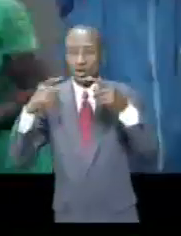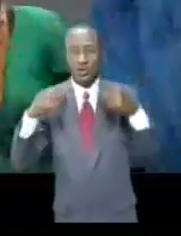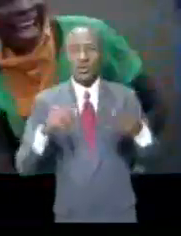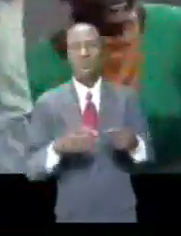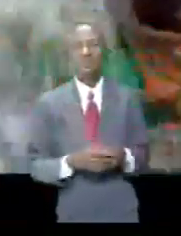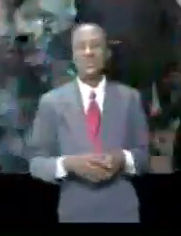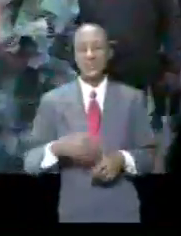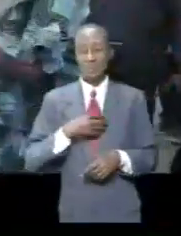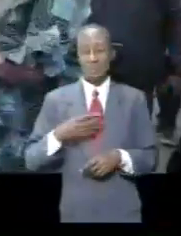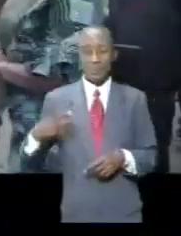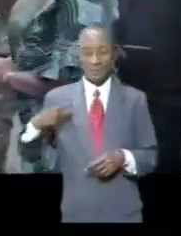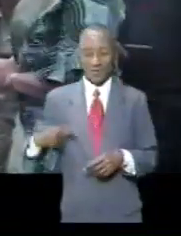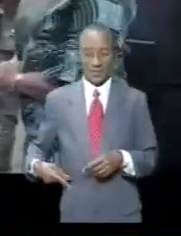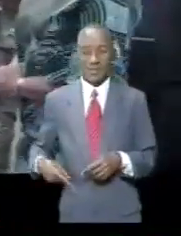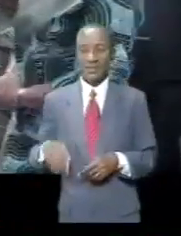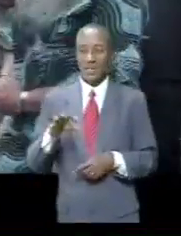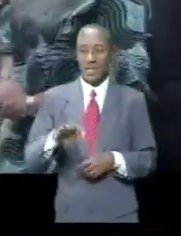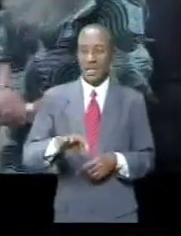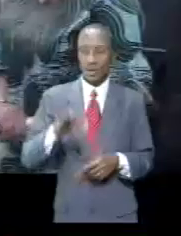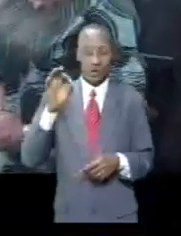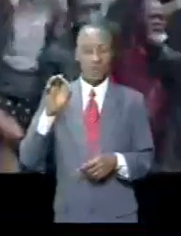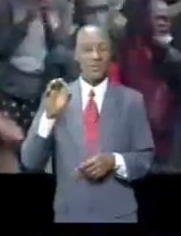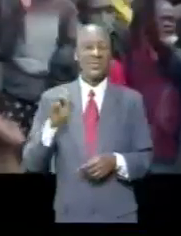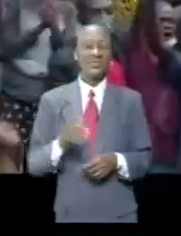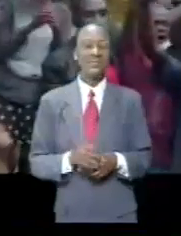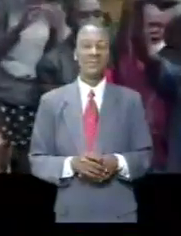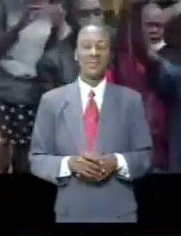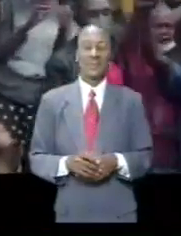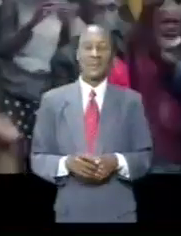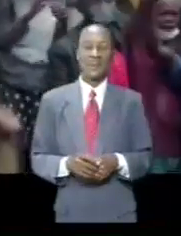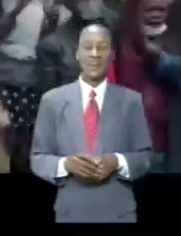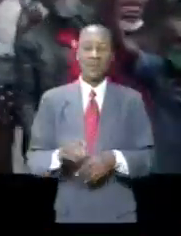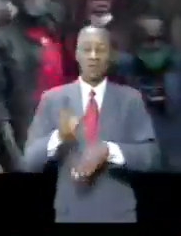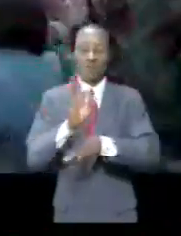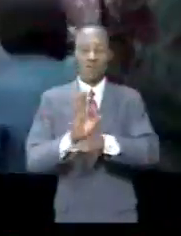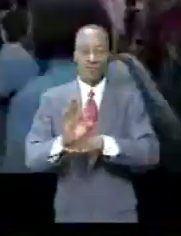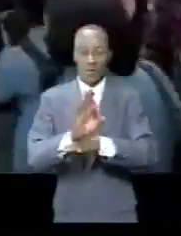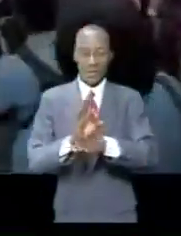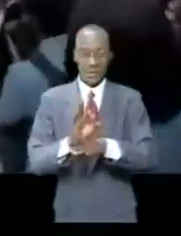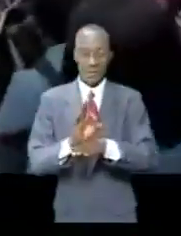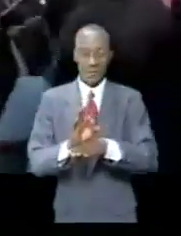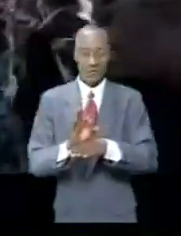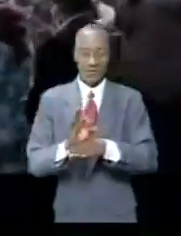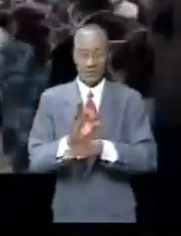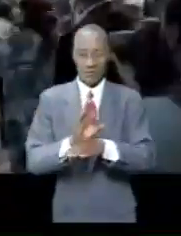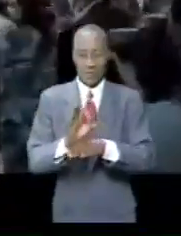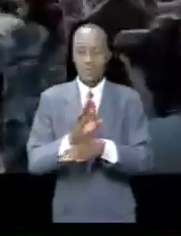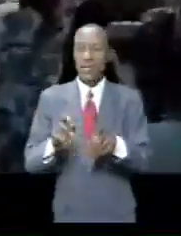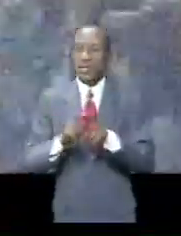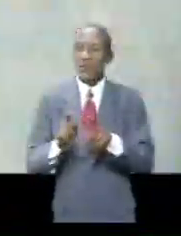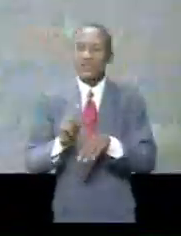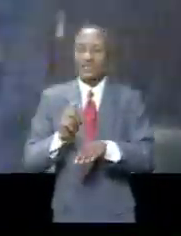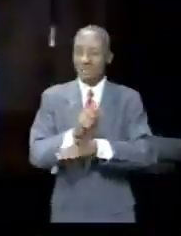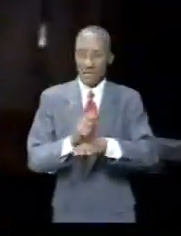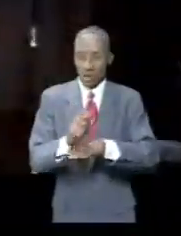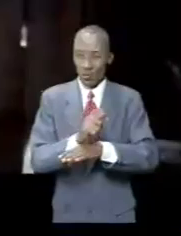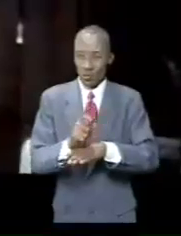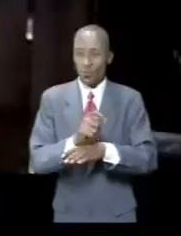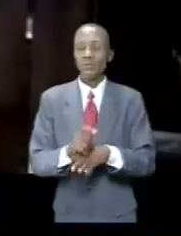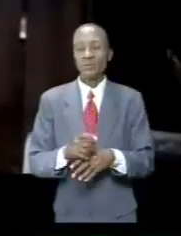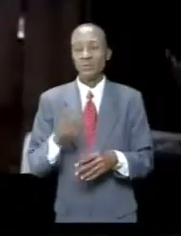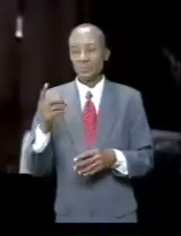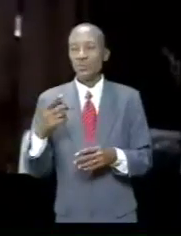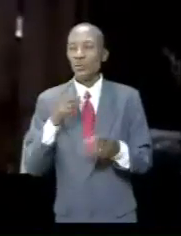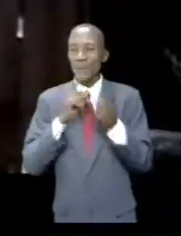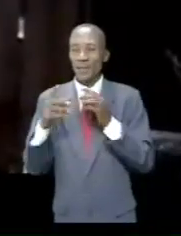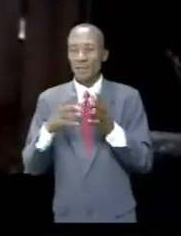a choisi ce jeudi les districts de la Founa et de la Tchao. À Bandal, l'épouse du chef de l'État rêvait le tablé de mère nourricière